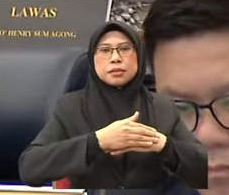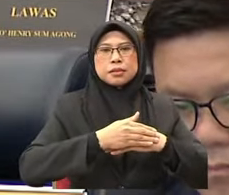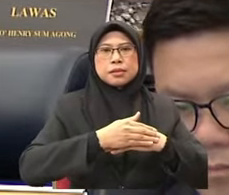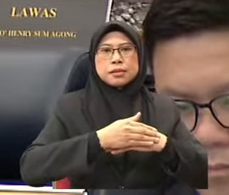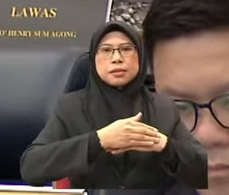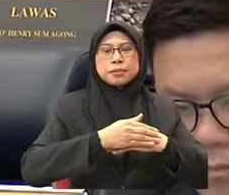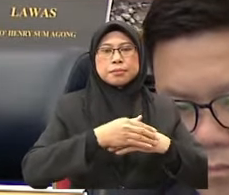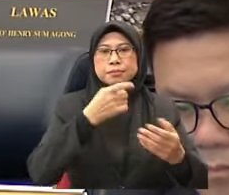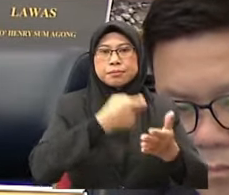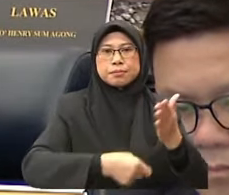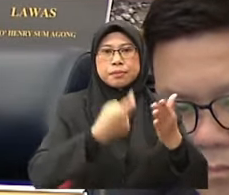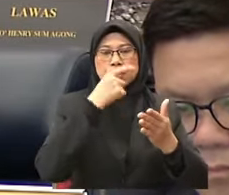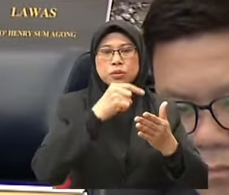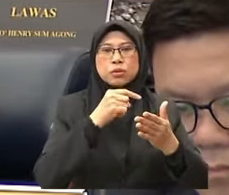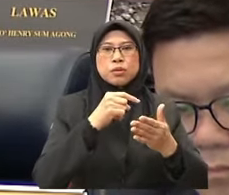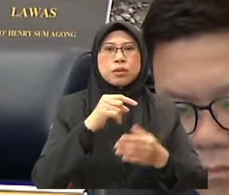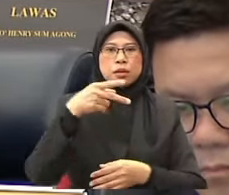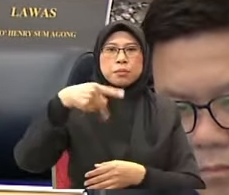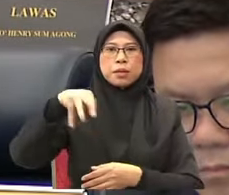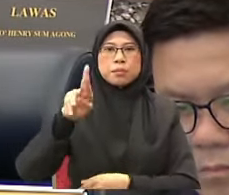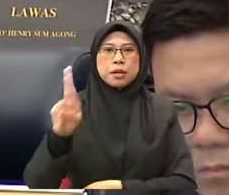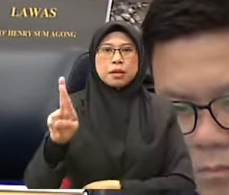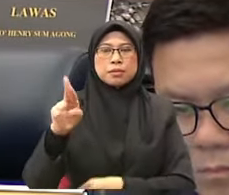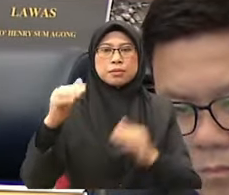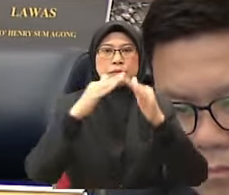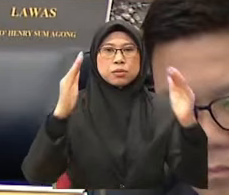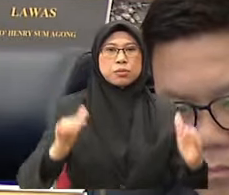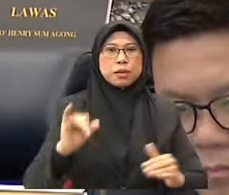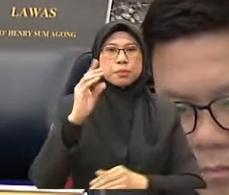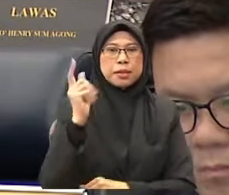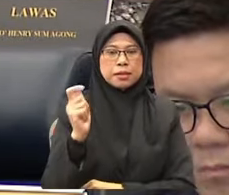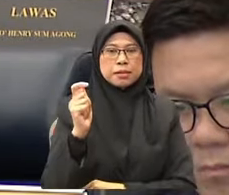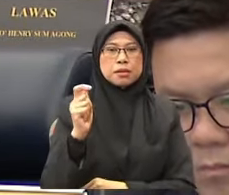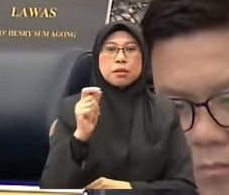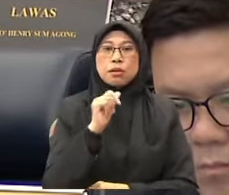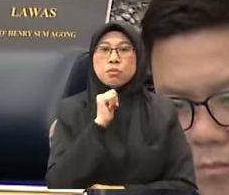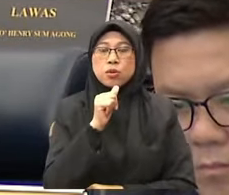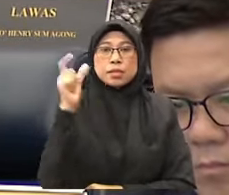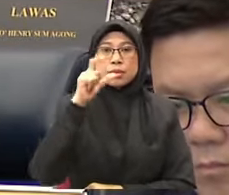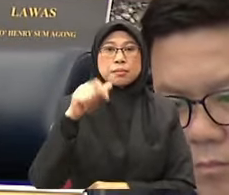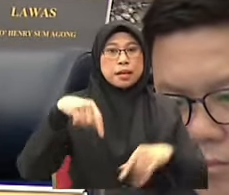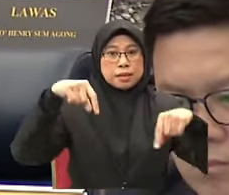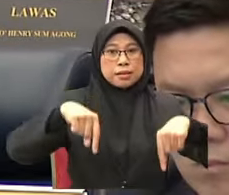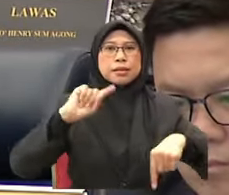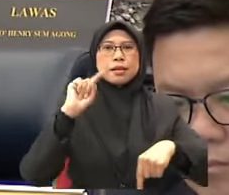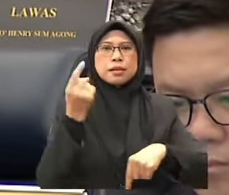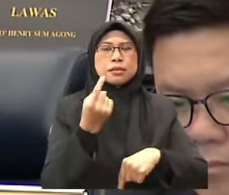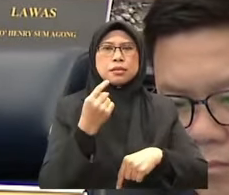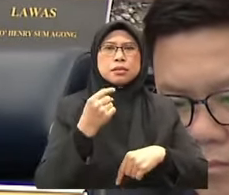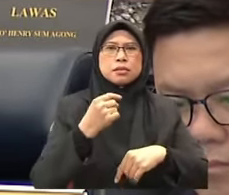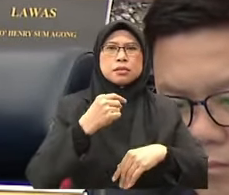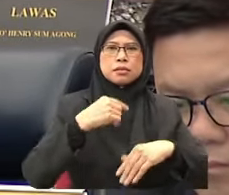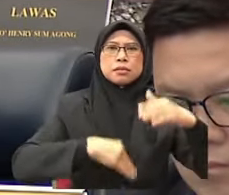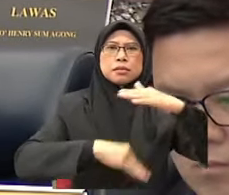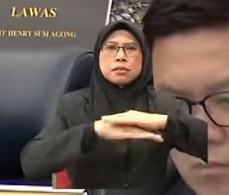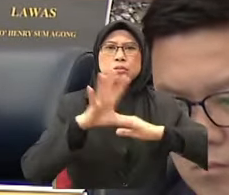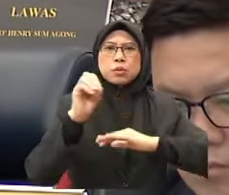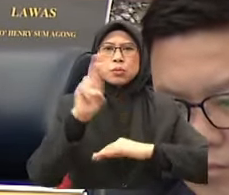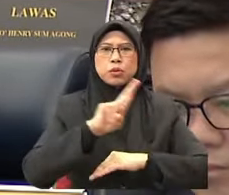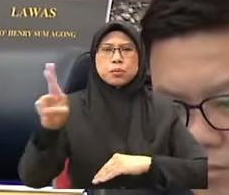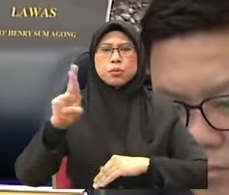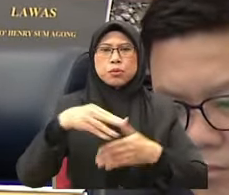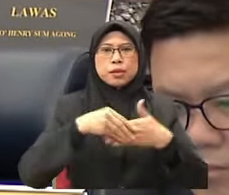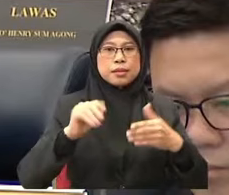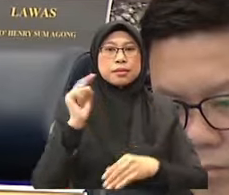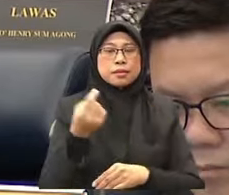peruntukan di bawah projek Mesra Rakyat PMR kepada rumah ibadat bukan Islam yang hari ini hanya pada kadar maksimum RM50,000